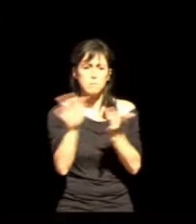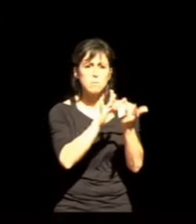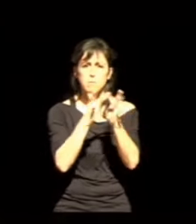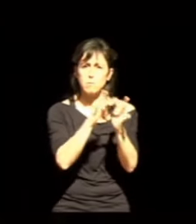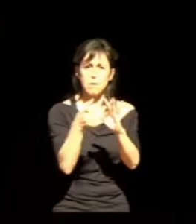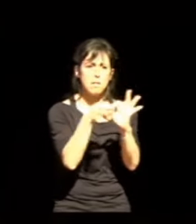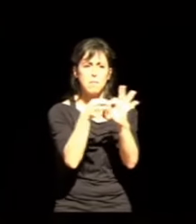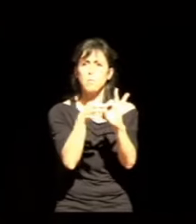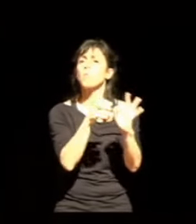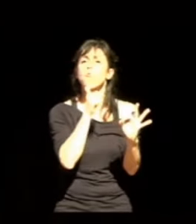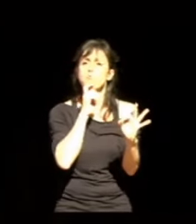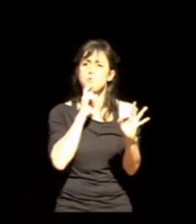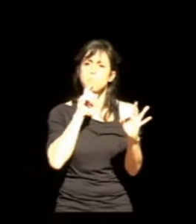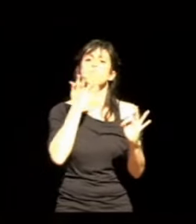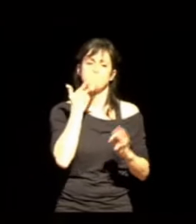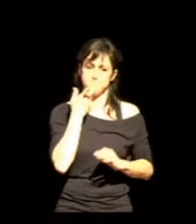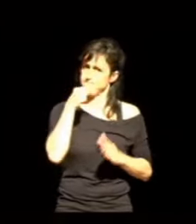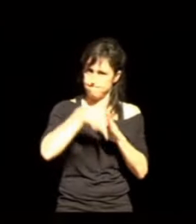ezagutu behar dituzue ikastetxetatik.